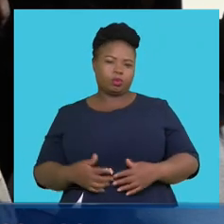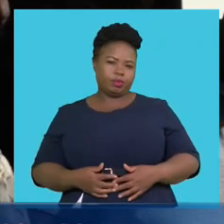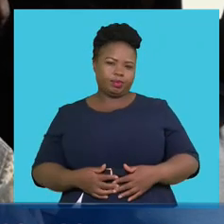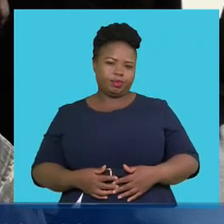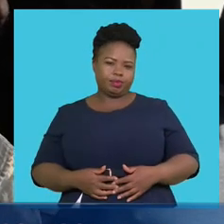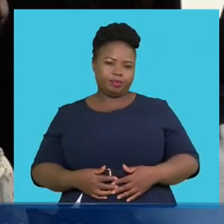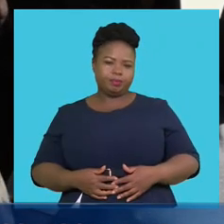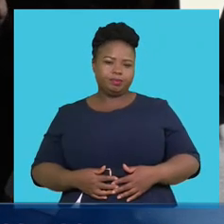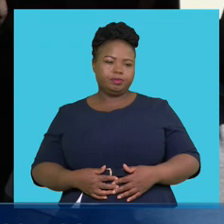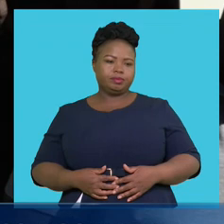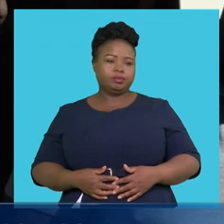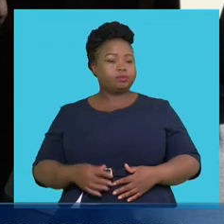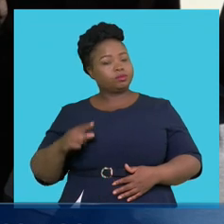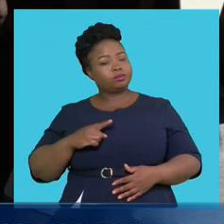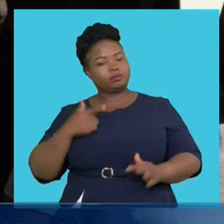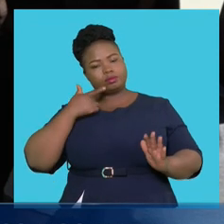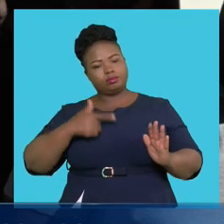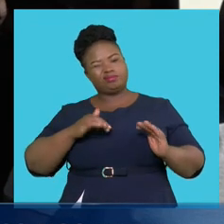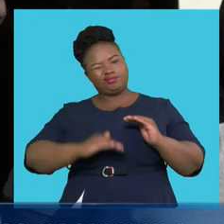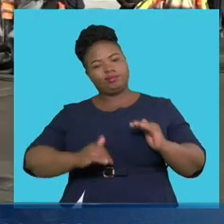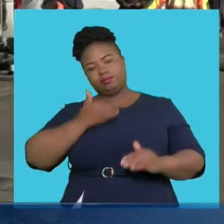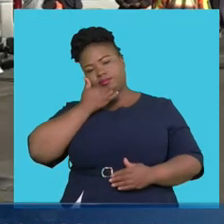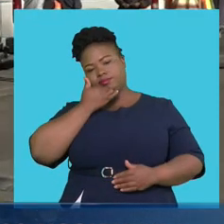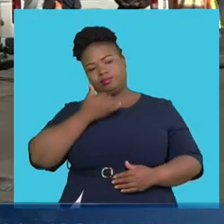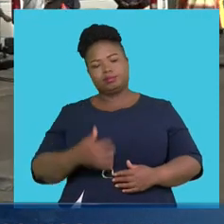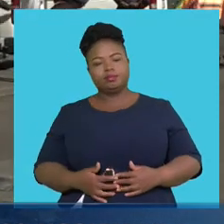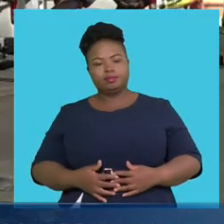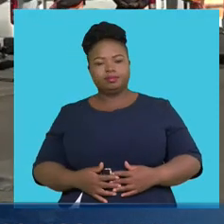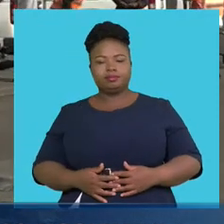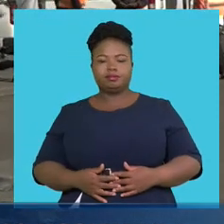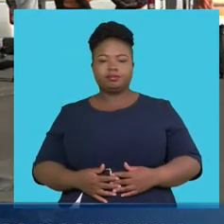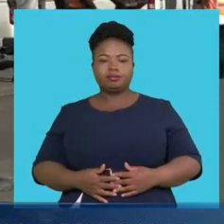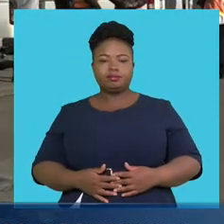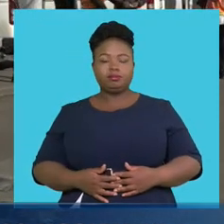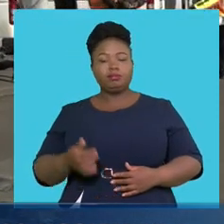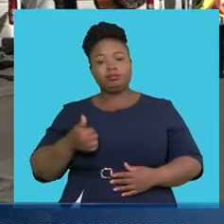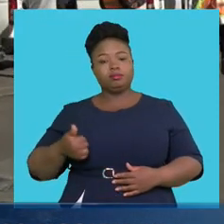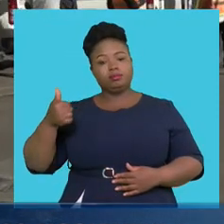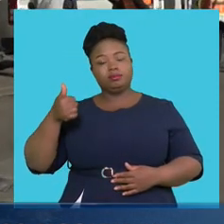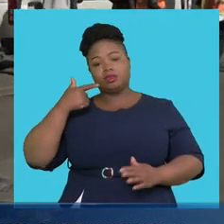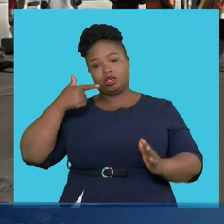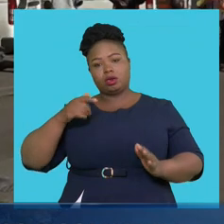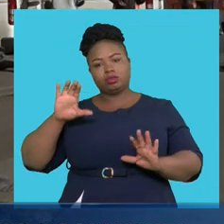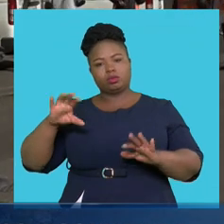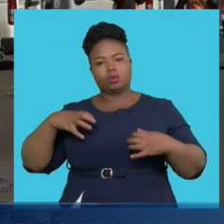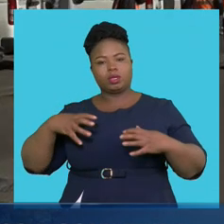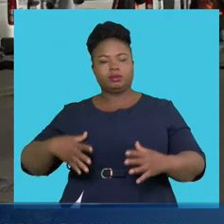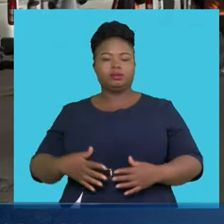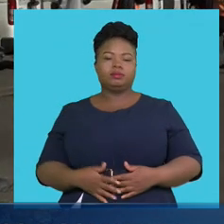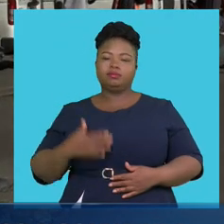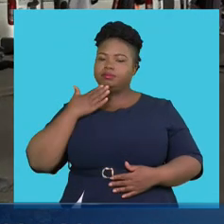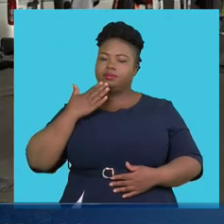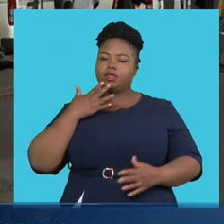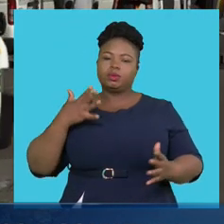no-diesel. Njengoba wehla nje sithokoze kakhulu nakubaphathi bezamagaraji.